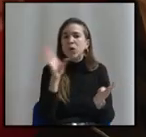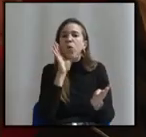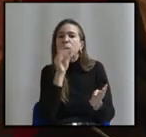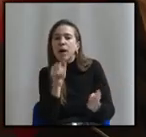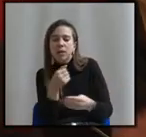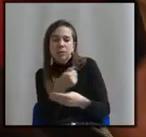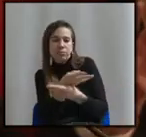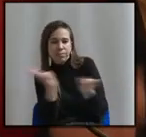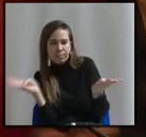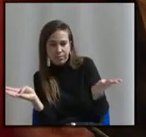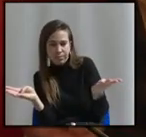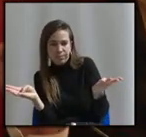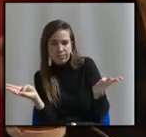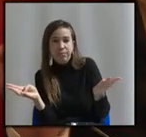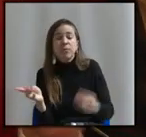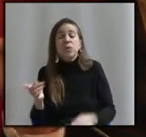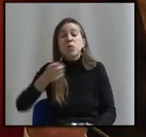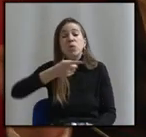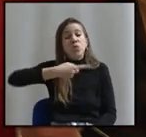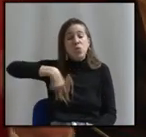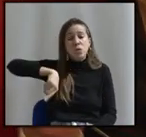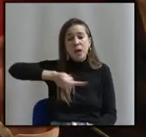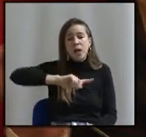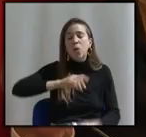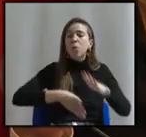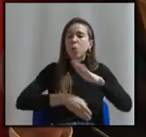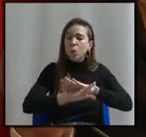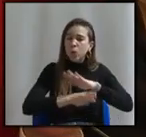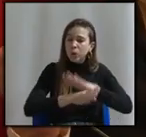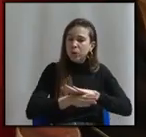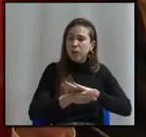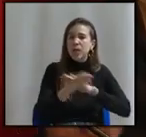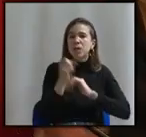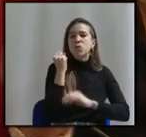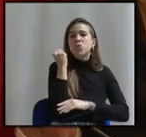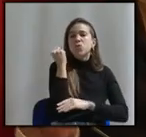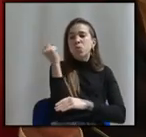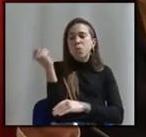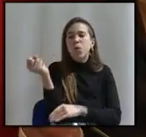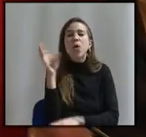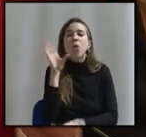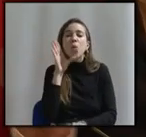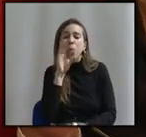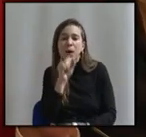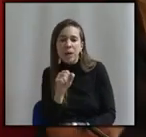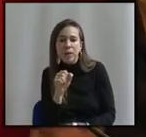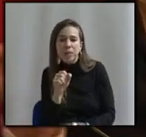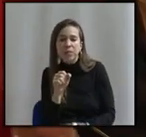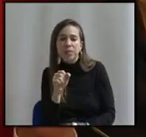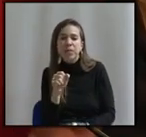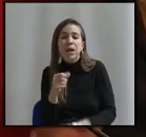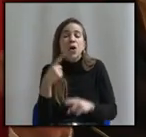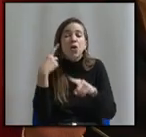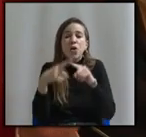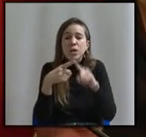normal que hi siguin, nosaltres continuarem donant suport a l'equip de govern en tot allò que nosaltres